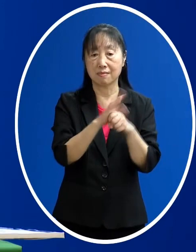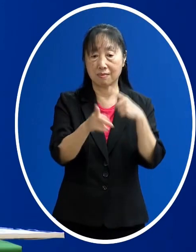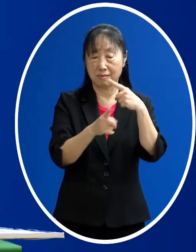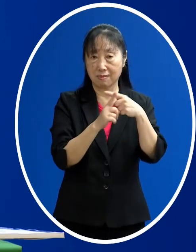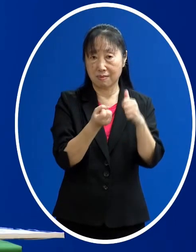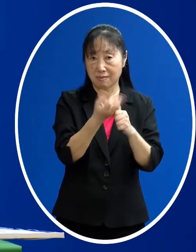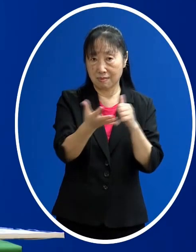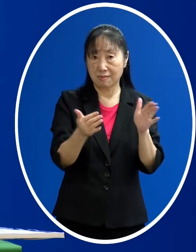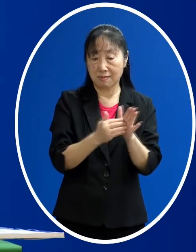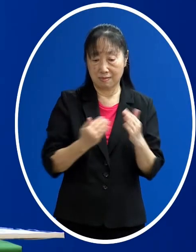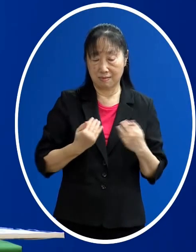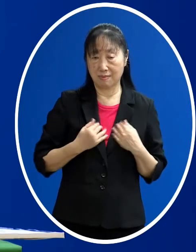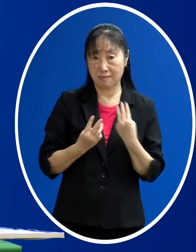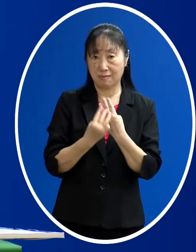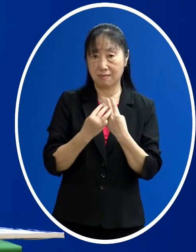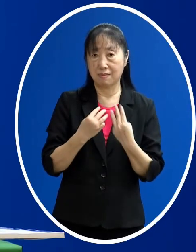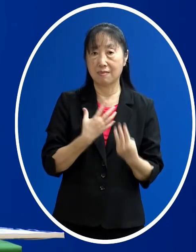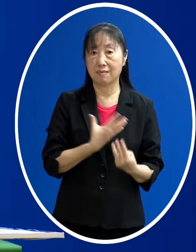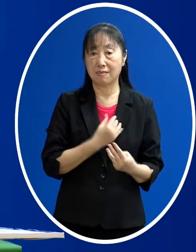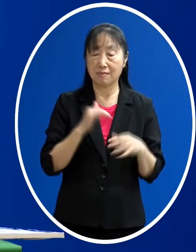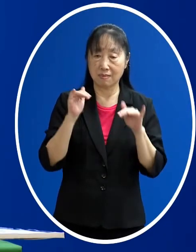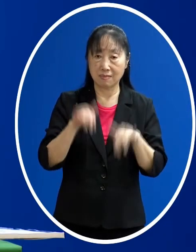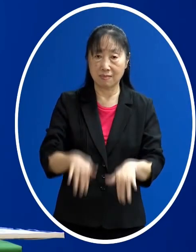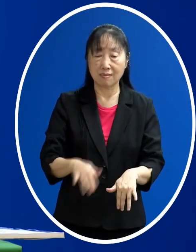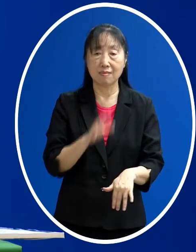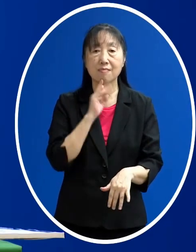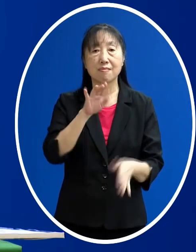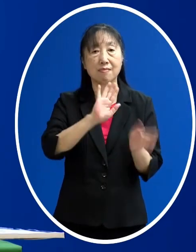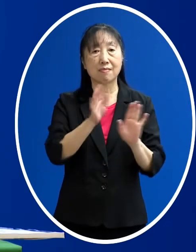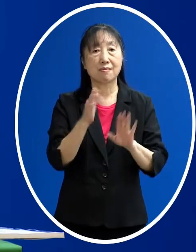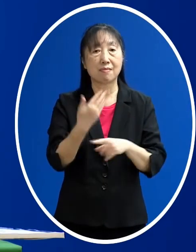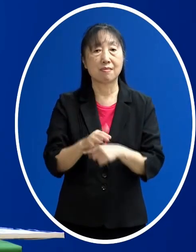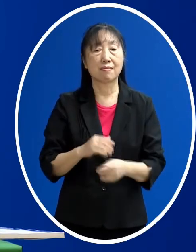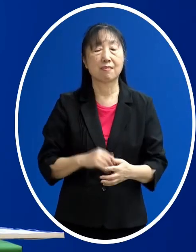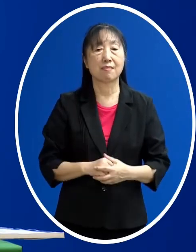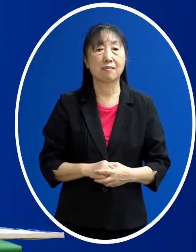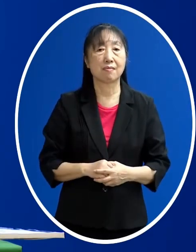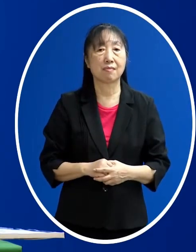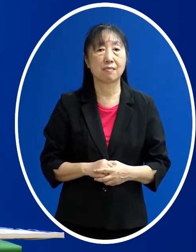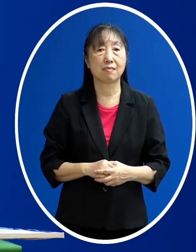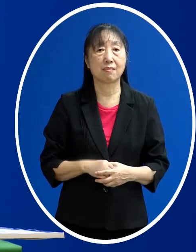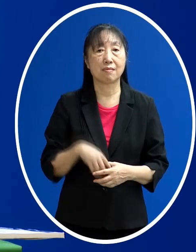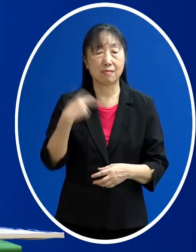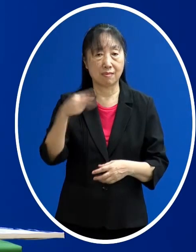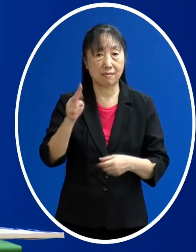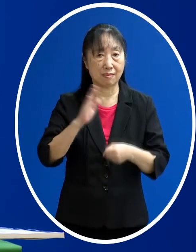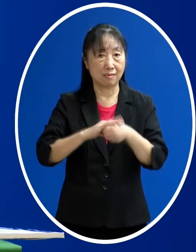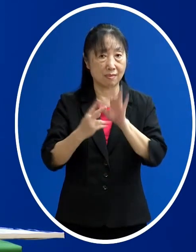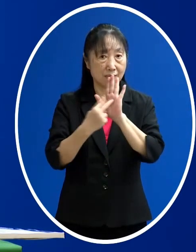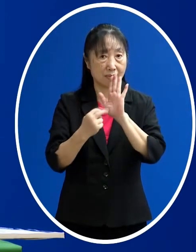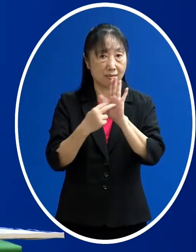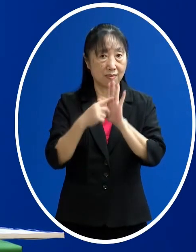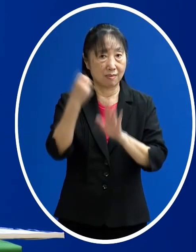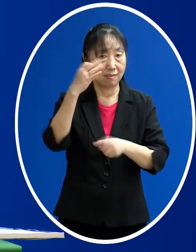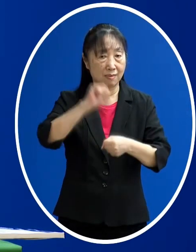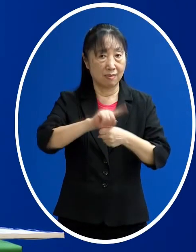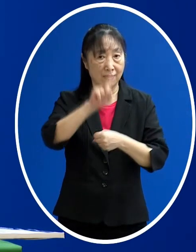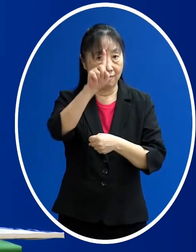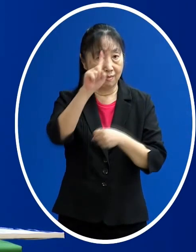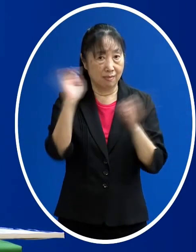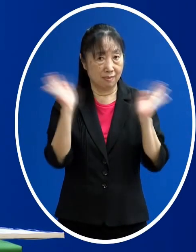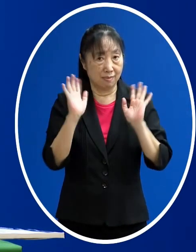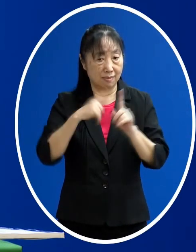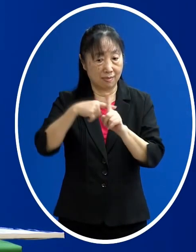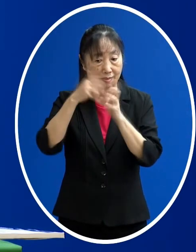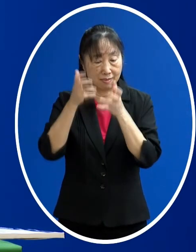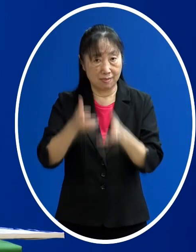炎跟这个呼吸衰竭或心肺衰竭的一个情形。那特别跟大家在口头补充的是，我们有新增一例儿童重